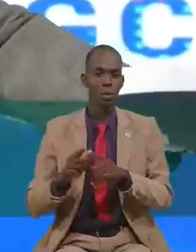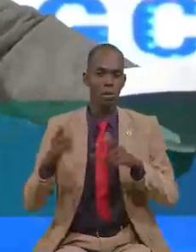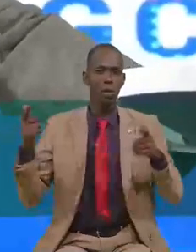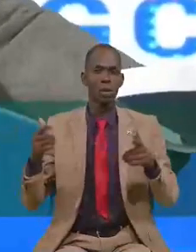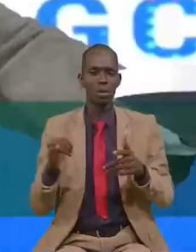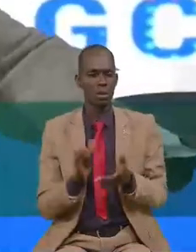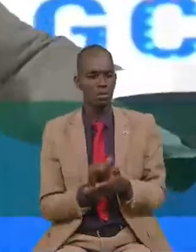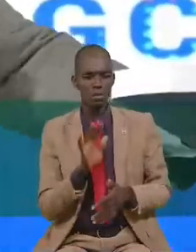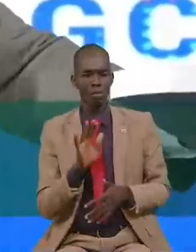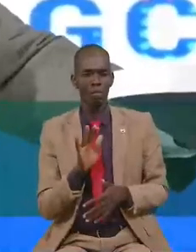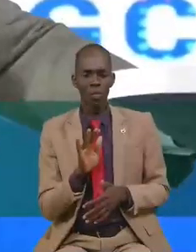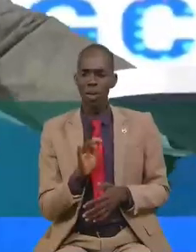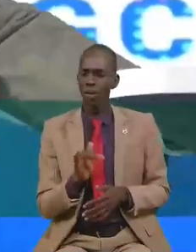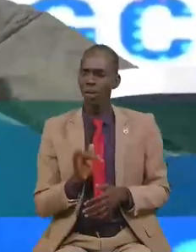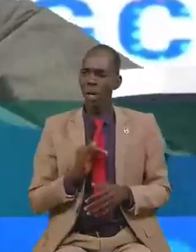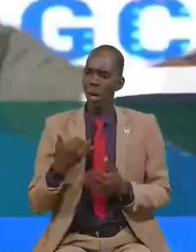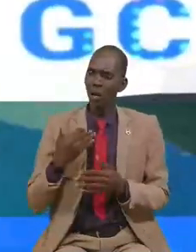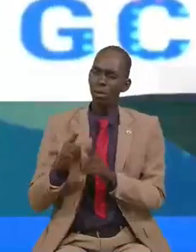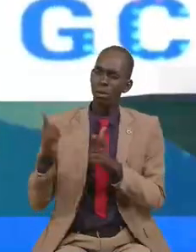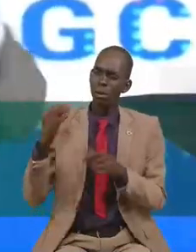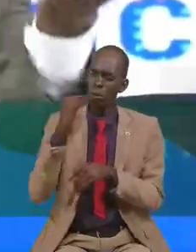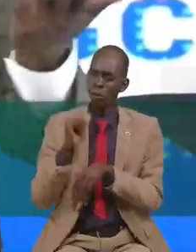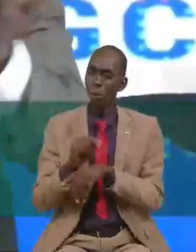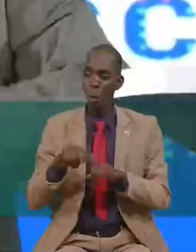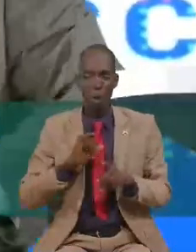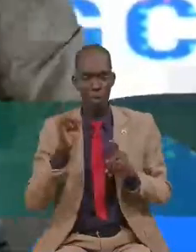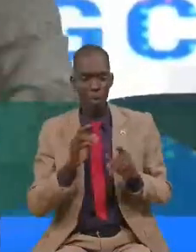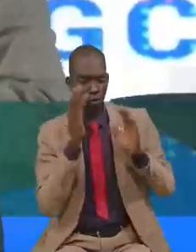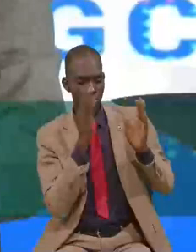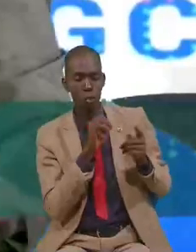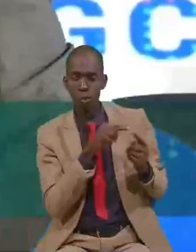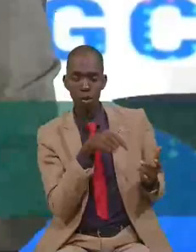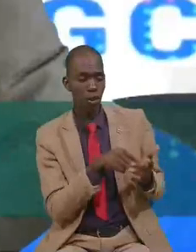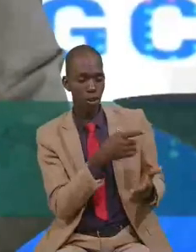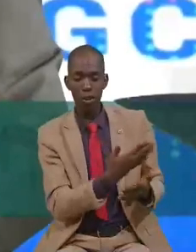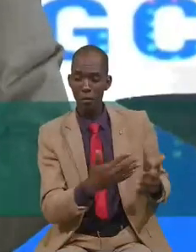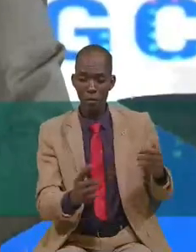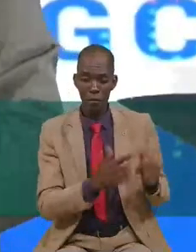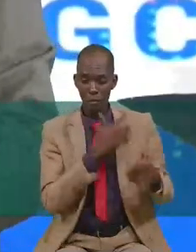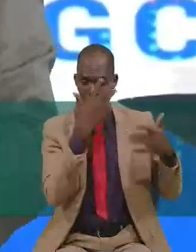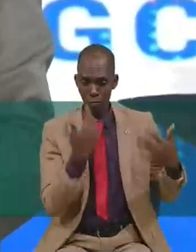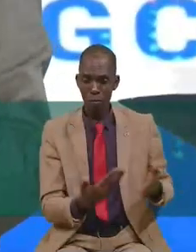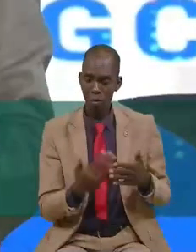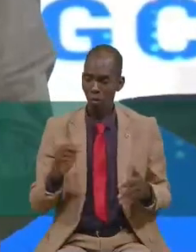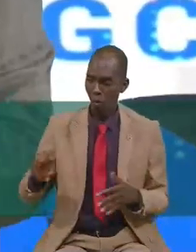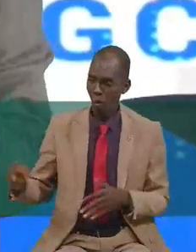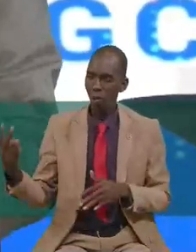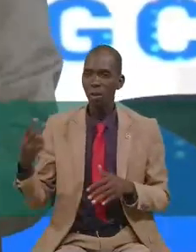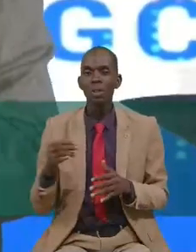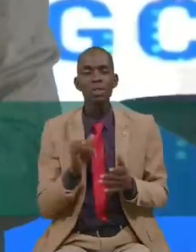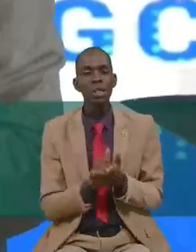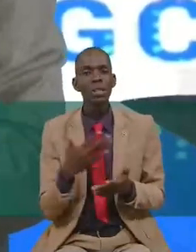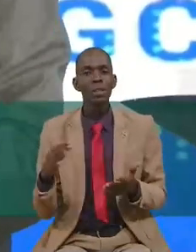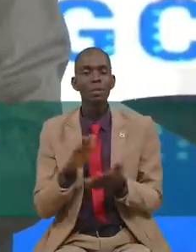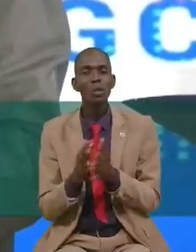ah, je dois aller suivre ça là. Ça, c'est l'idole. Et quand l'idole est là, quand il y a quelque chose que tu aimes